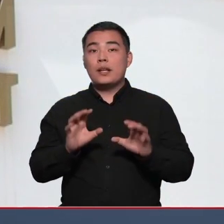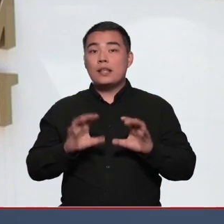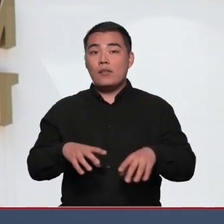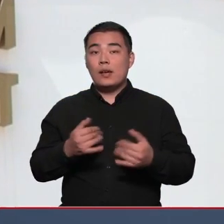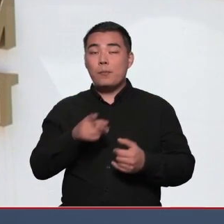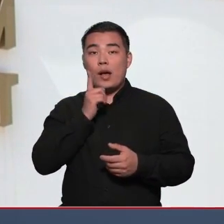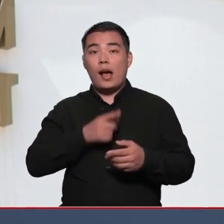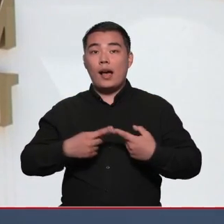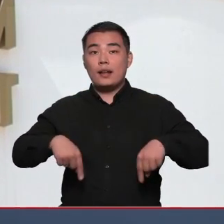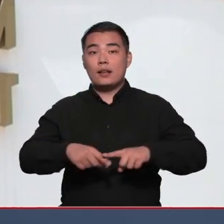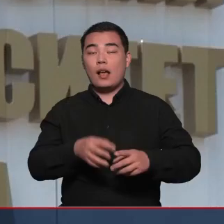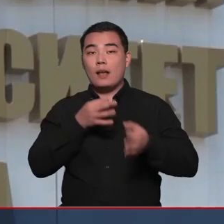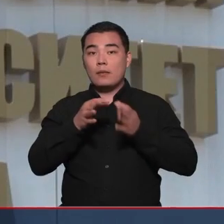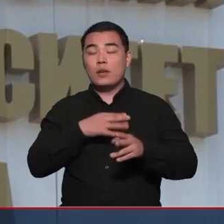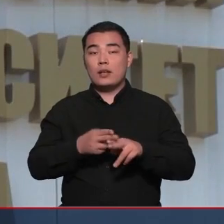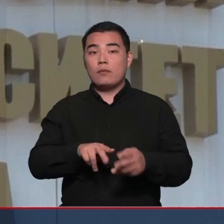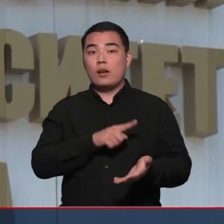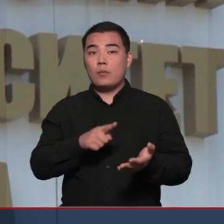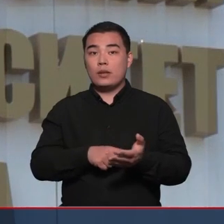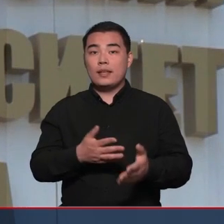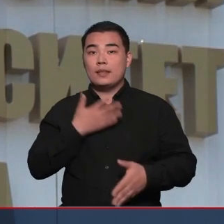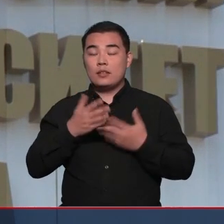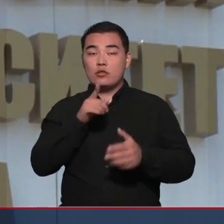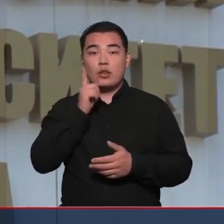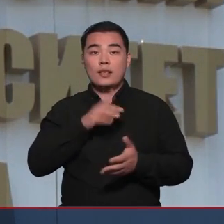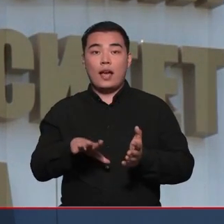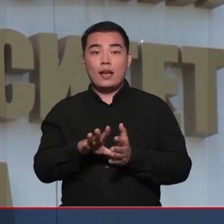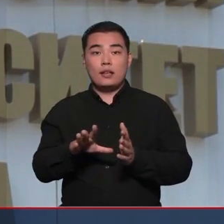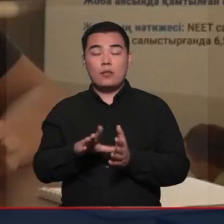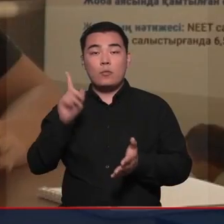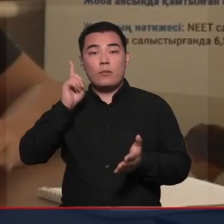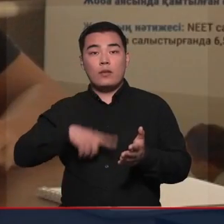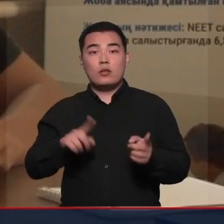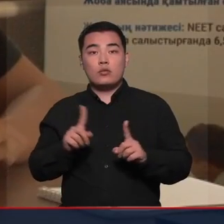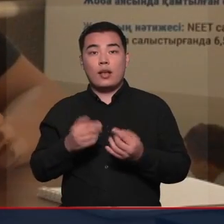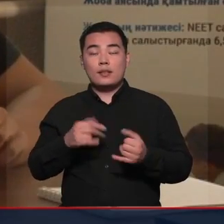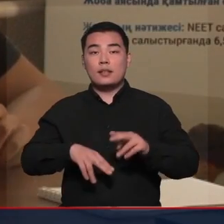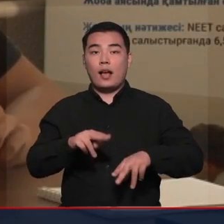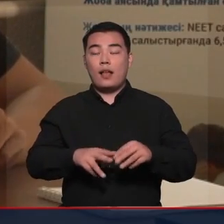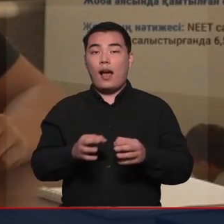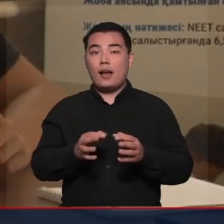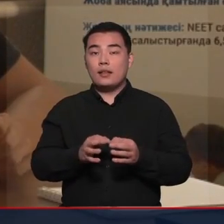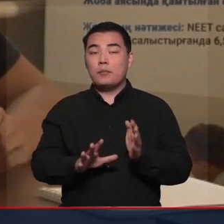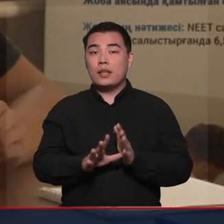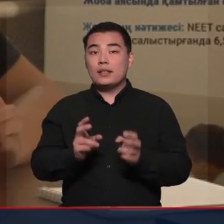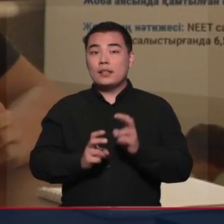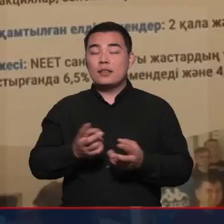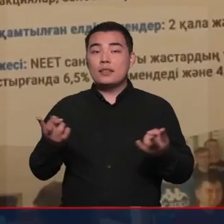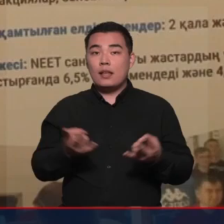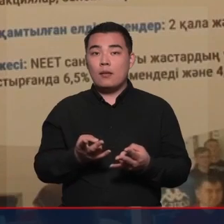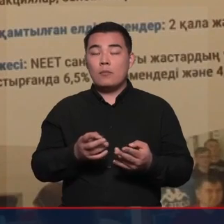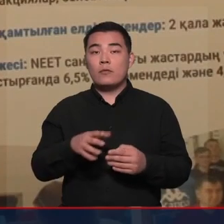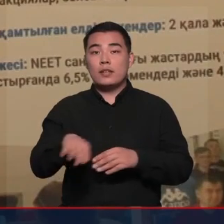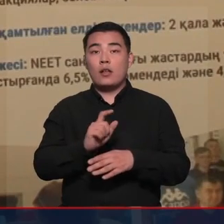молодежных организаций обсудили эти вопросы. Инициаторы движения «Жастар Энерджи» уверены, строительство АЭС необходимо. Многие люди, в